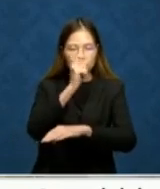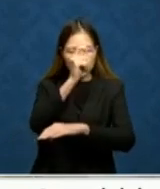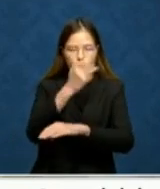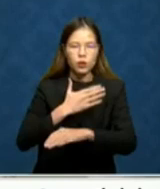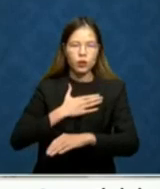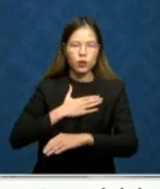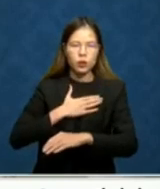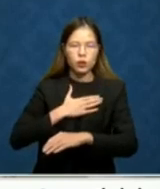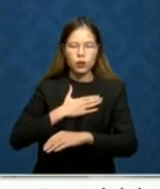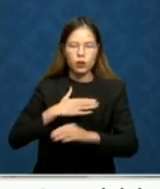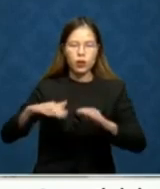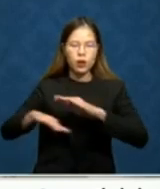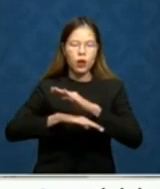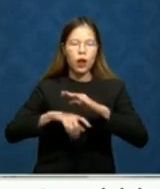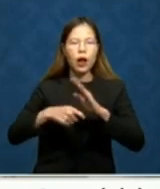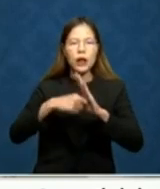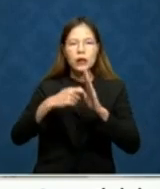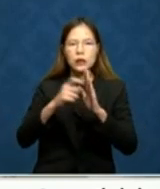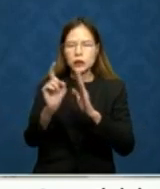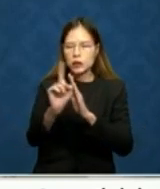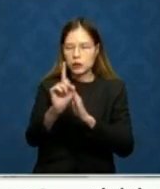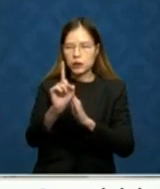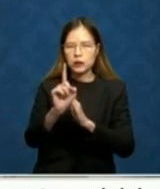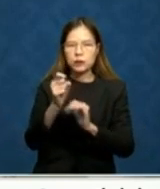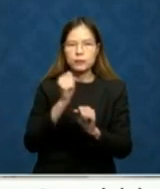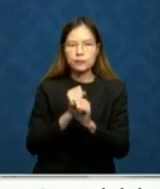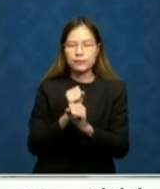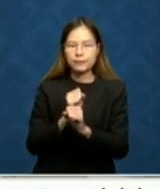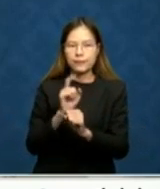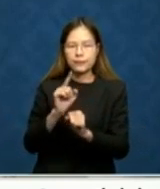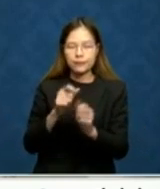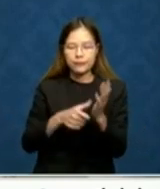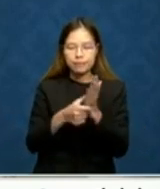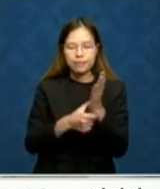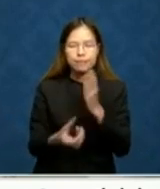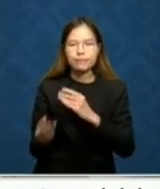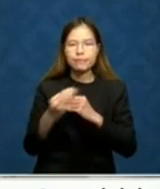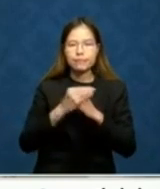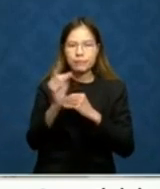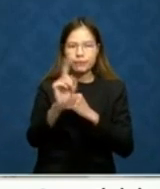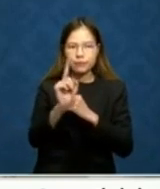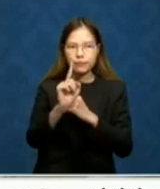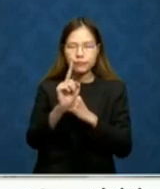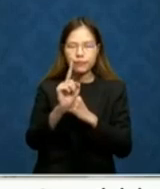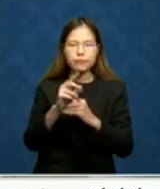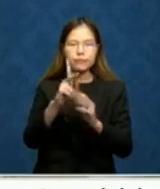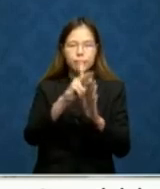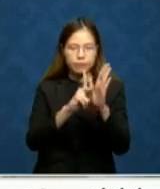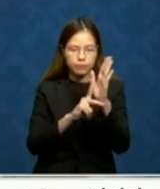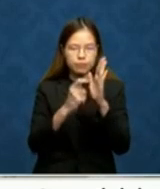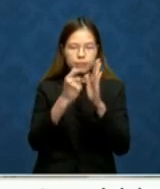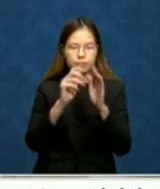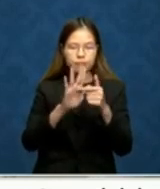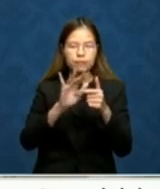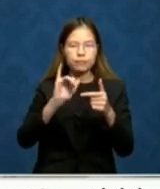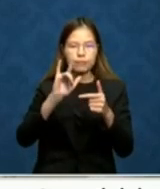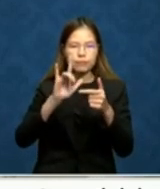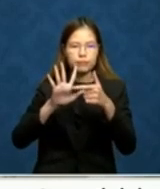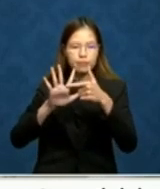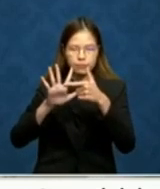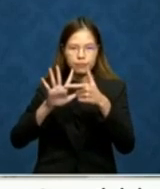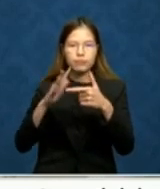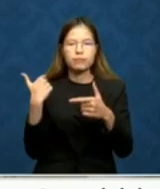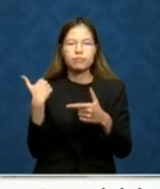ลของร่างพระราชบัญญัตินี้เป็นการแก้ไขเพิ่มเติมประมวลกฎหมายอาญาจ